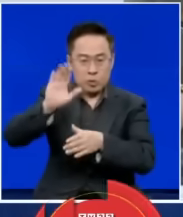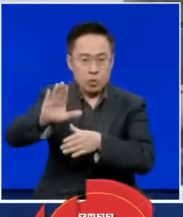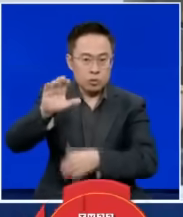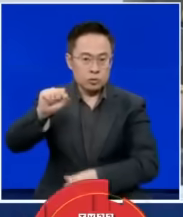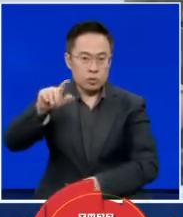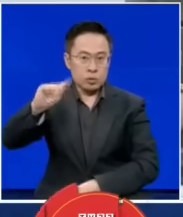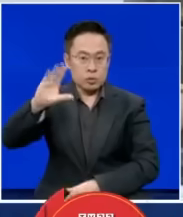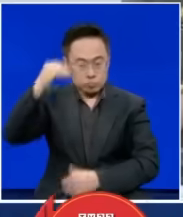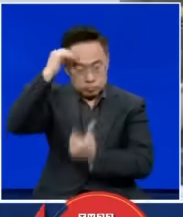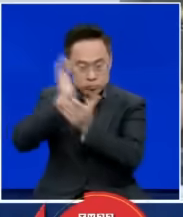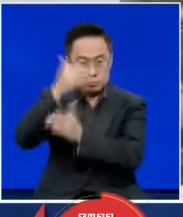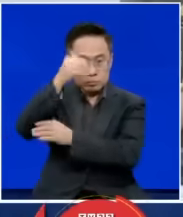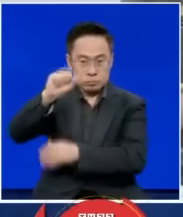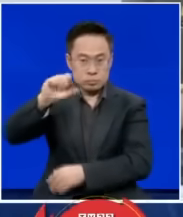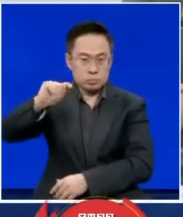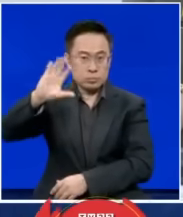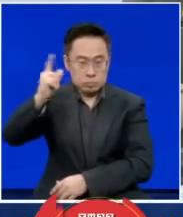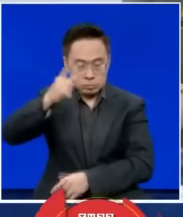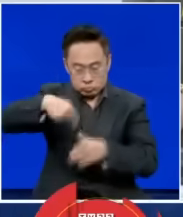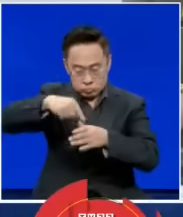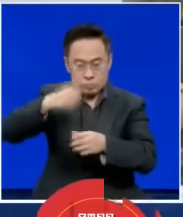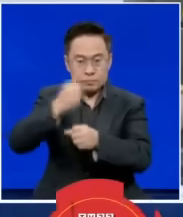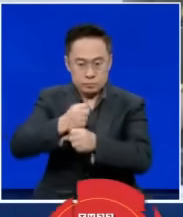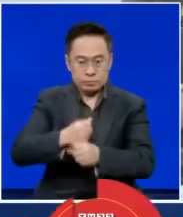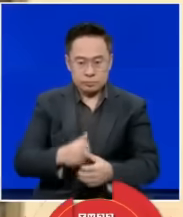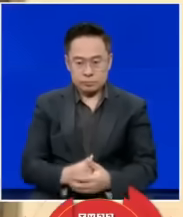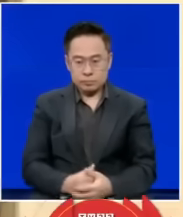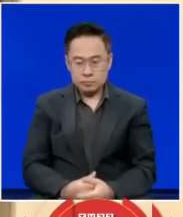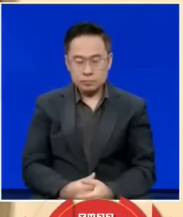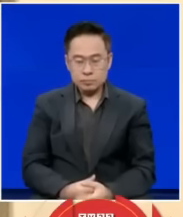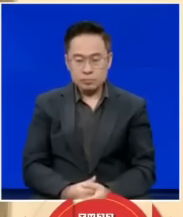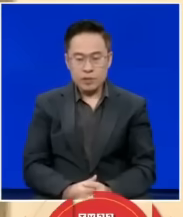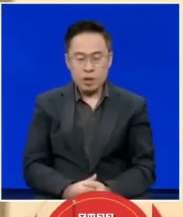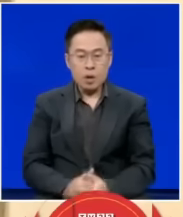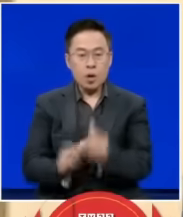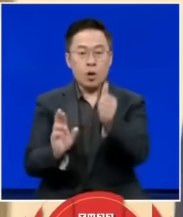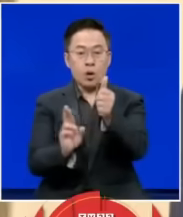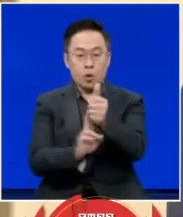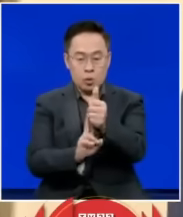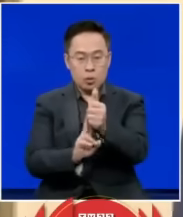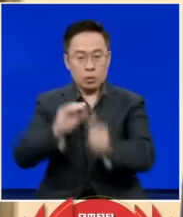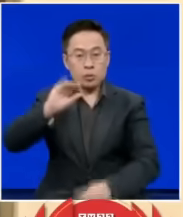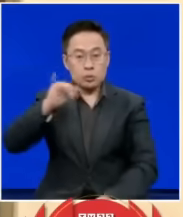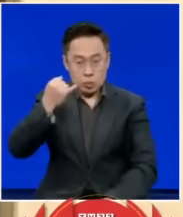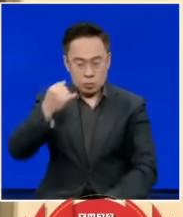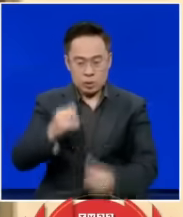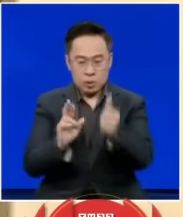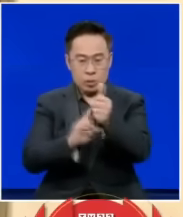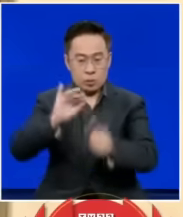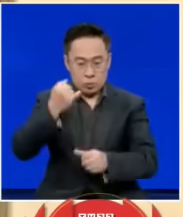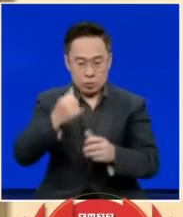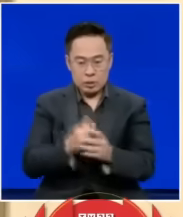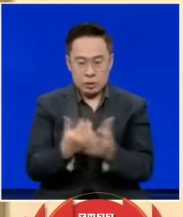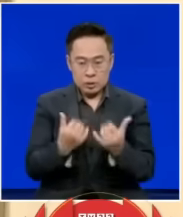ทำกันมาอ่ะลองฟังท่านนายกก่อนครับ ท่านรองผู้จัดการตำรวจแห่งชาติท่านสุเชษท่านถูกเรียกกลับม